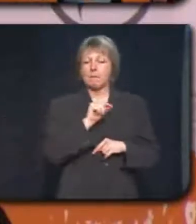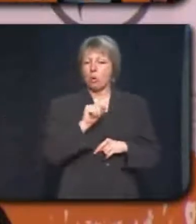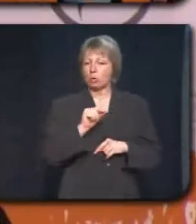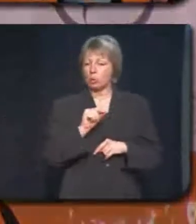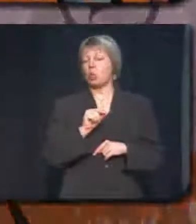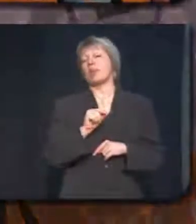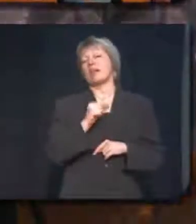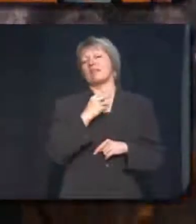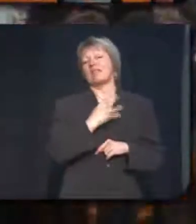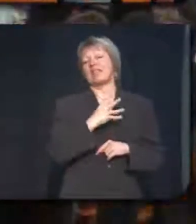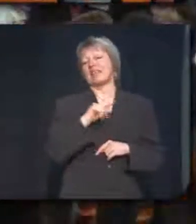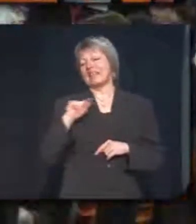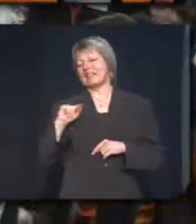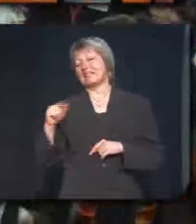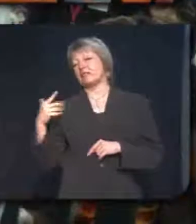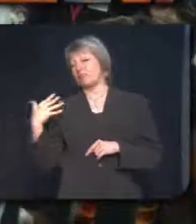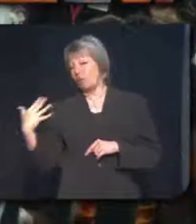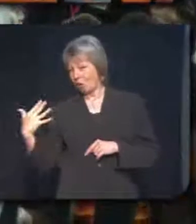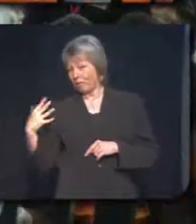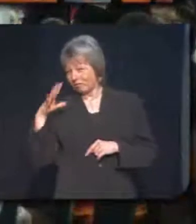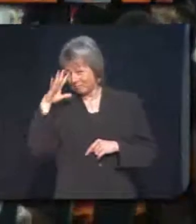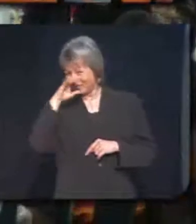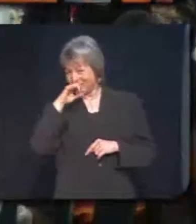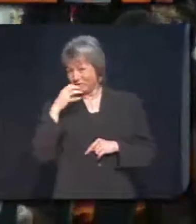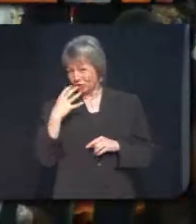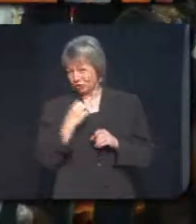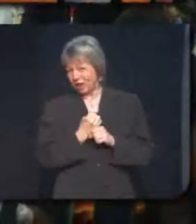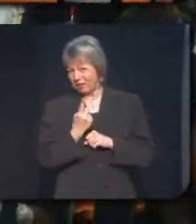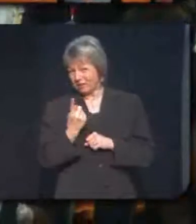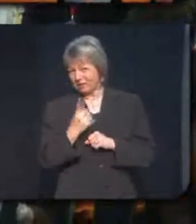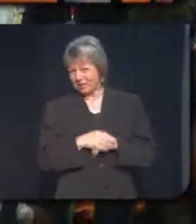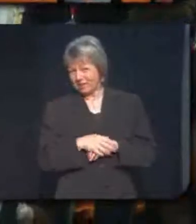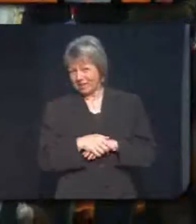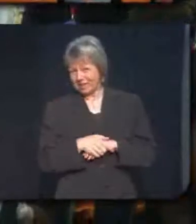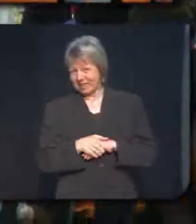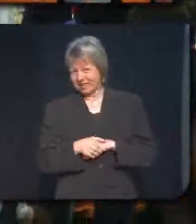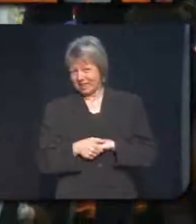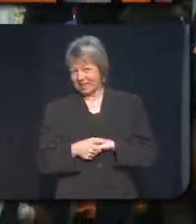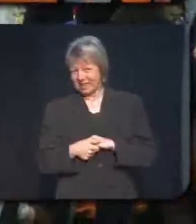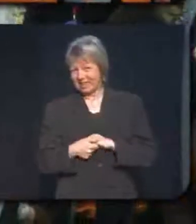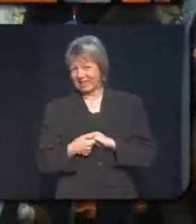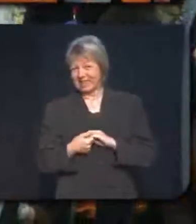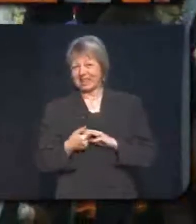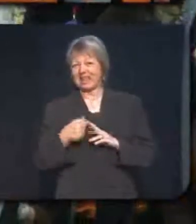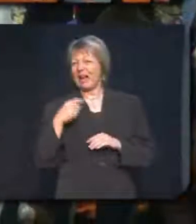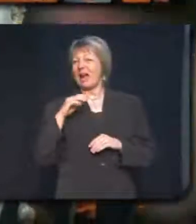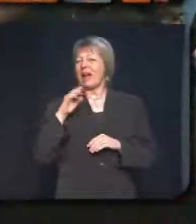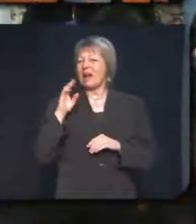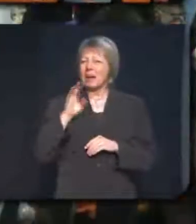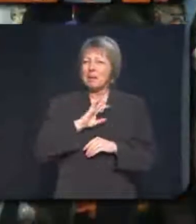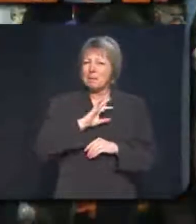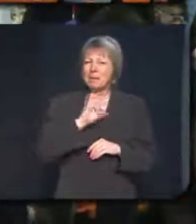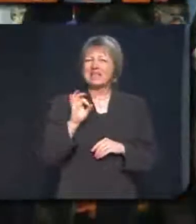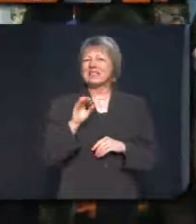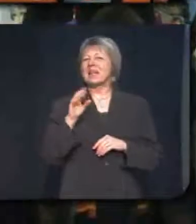wir können am Modul einfach ans Ende nehmen können wir Modul nicht einfach als letzten nehmen das Modul 0 quasi